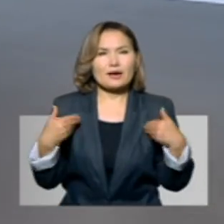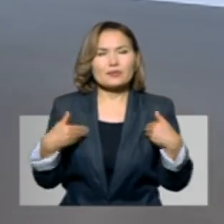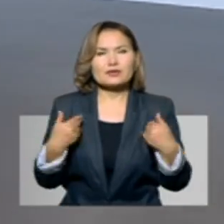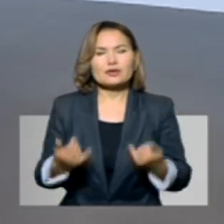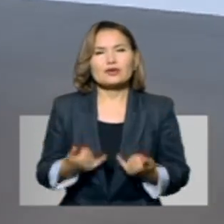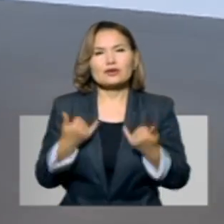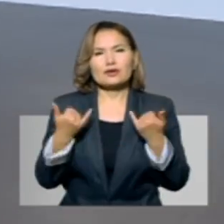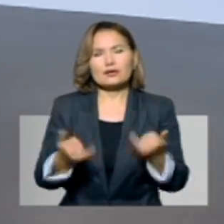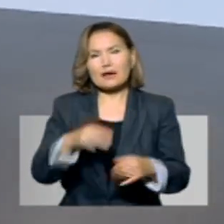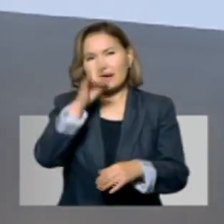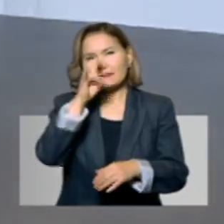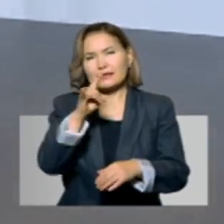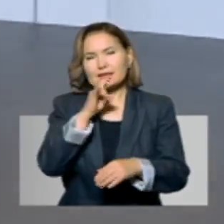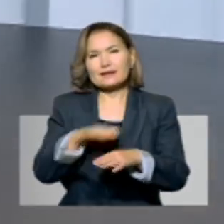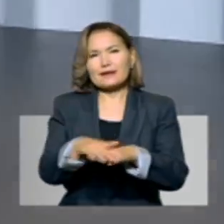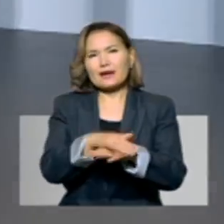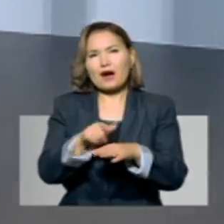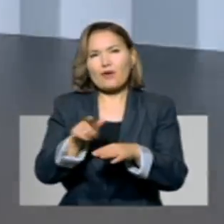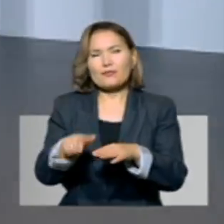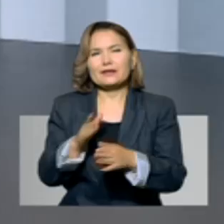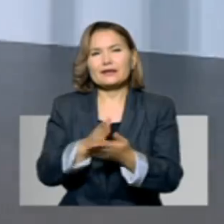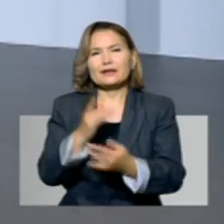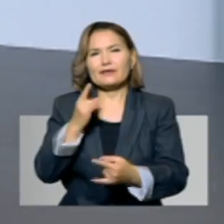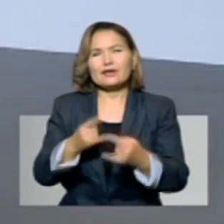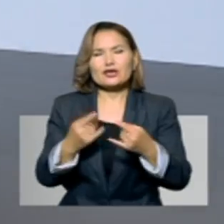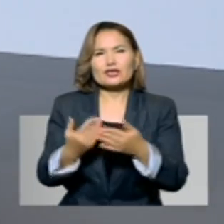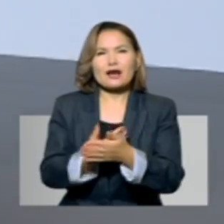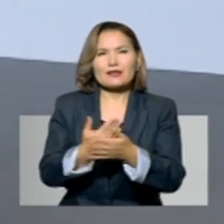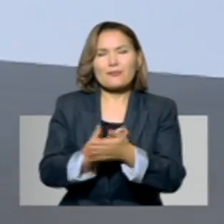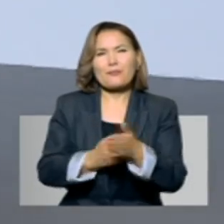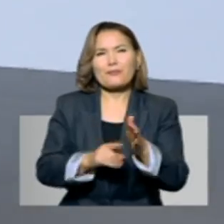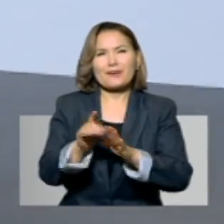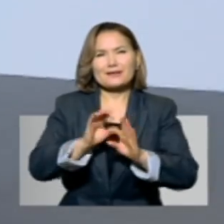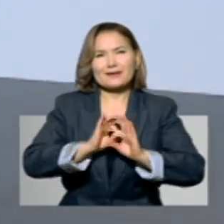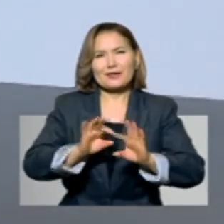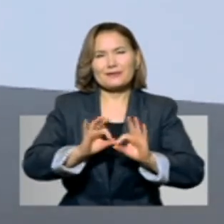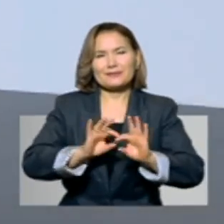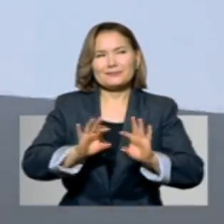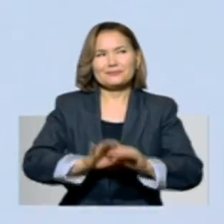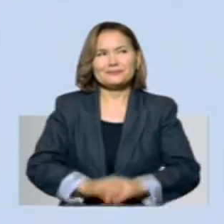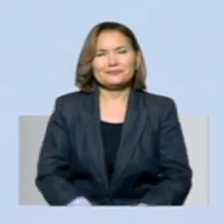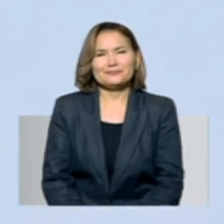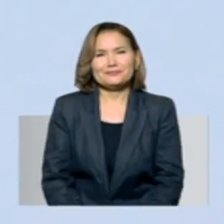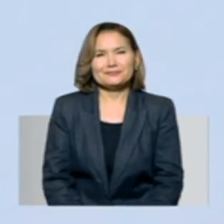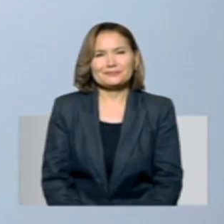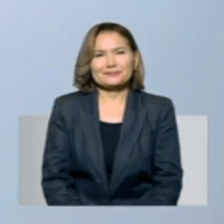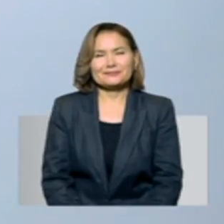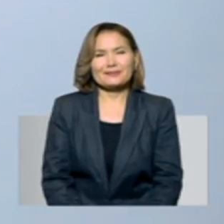Армысыздар, ұлттық арна тікелей эфирінде ақпарат, студияда Қарагөз Тұрмағамбет. Ал суырда аудармада әріптесім Самал Нұрым.